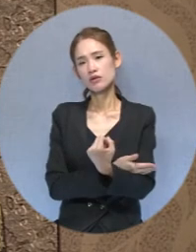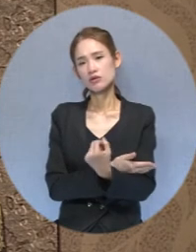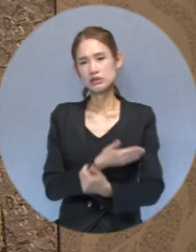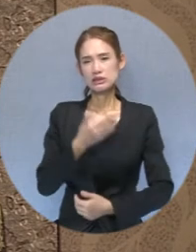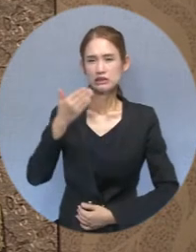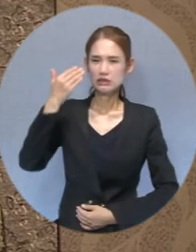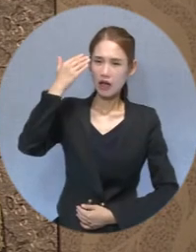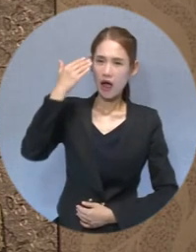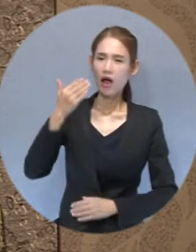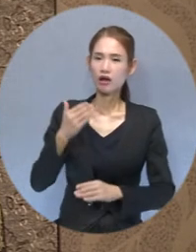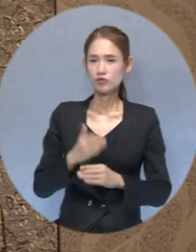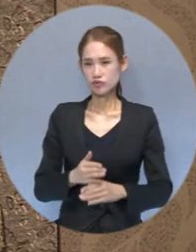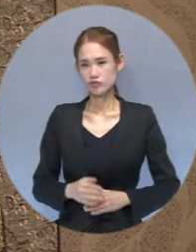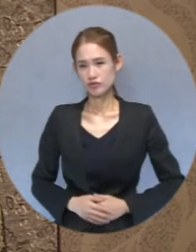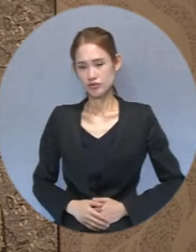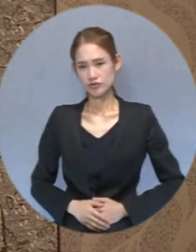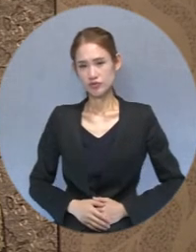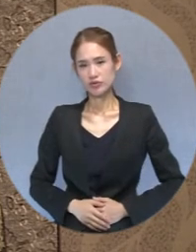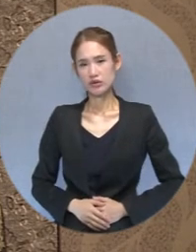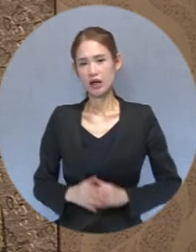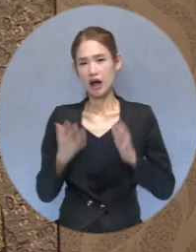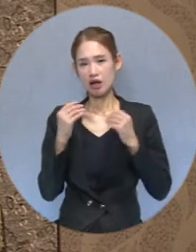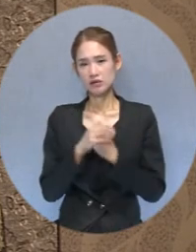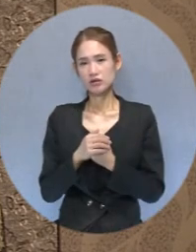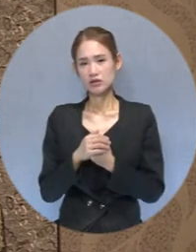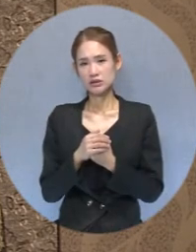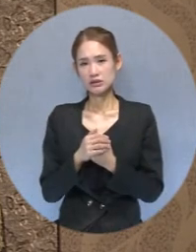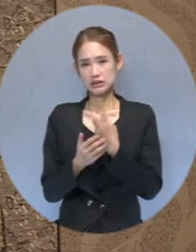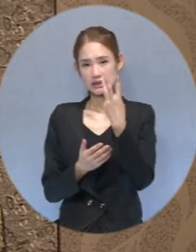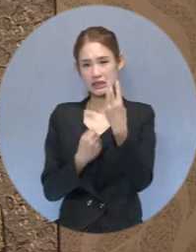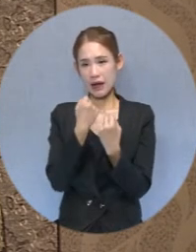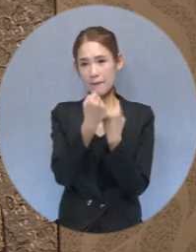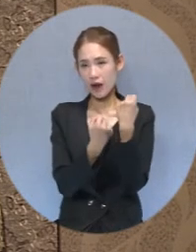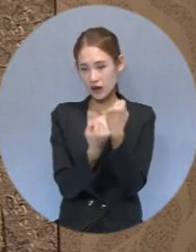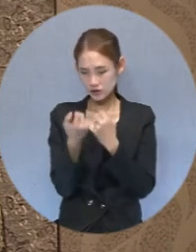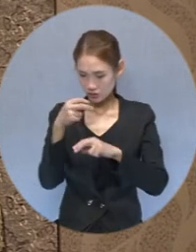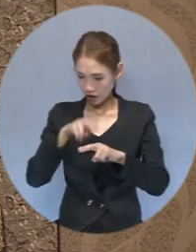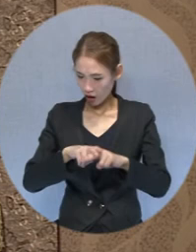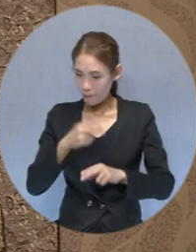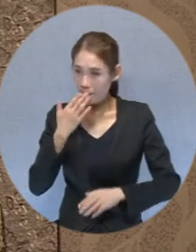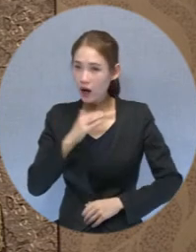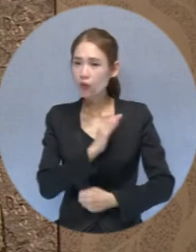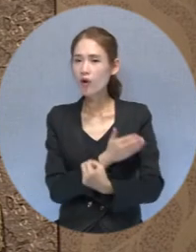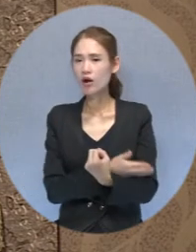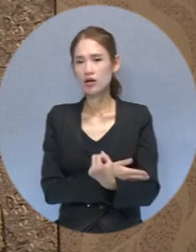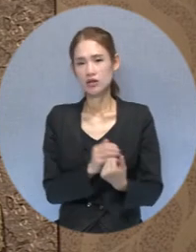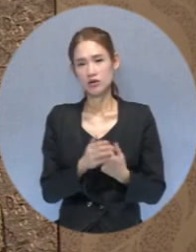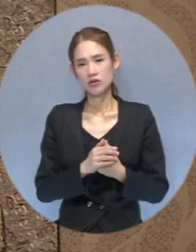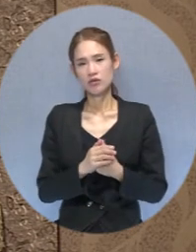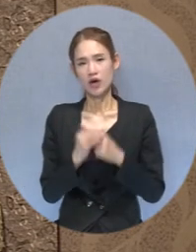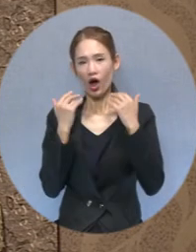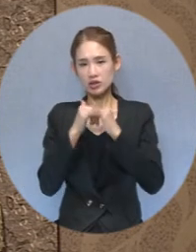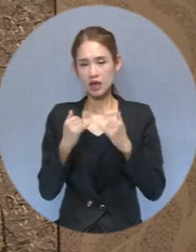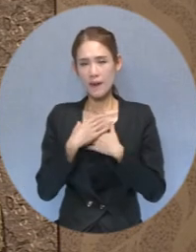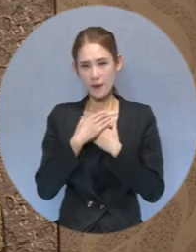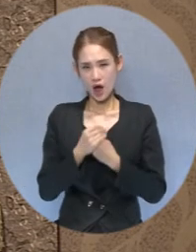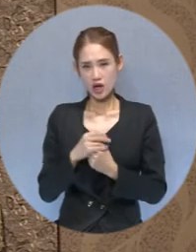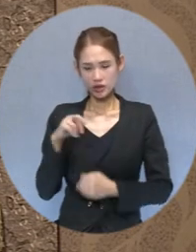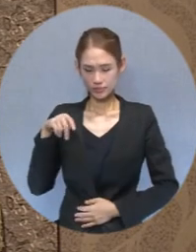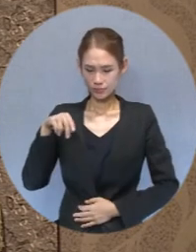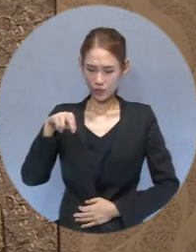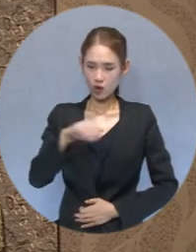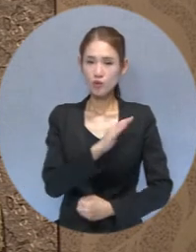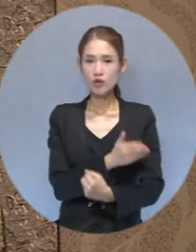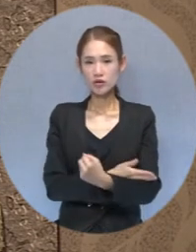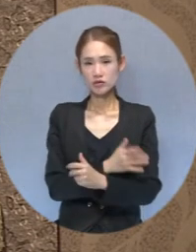권리는 침해당하고 있는 거거든요. 예. 아이들이 세발 자전거를 탈 수 있는 권리, 어르신들이 편하게 걸을 수 있는 권리, 휠체어가